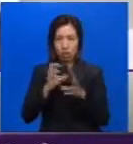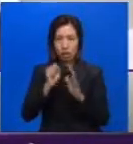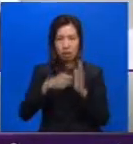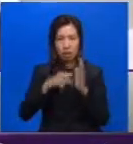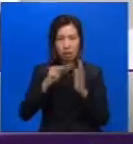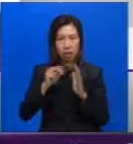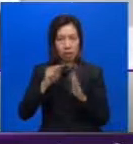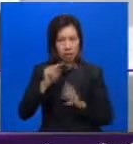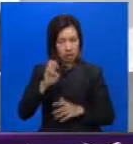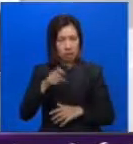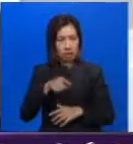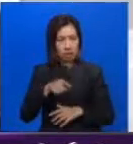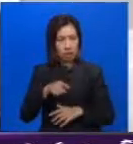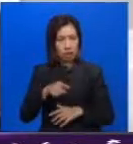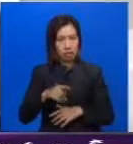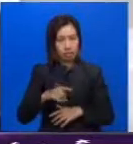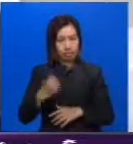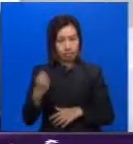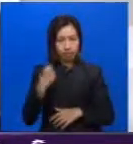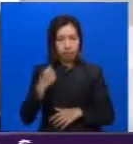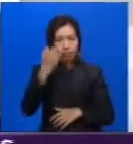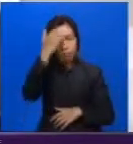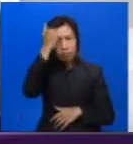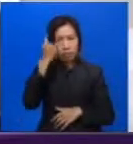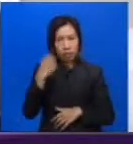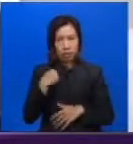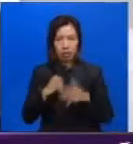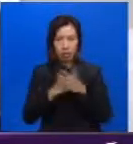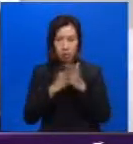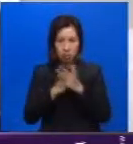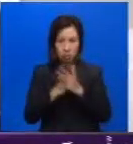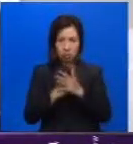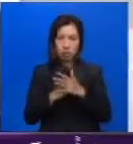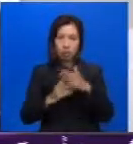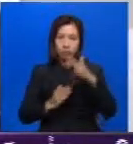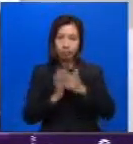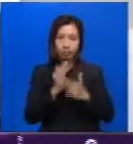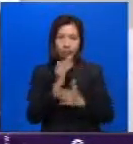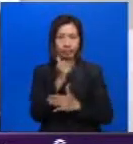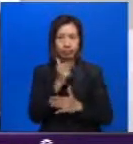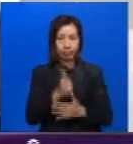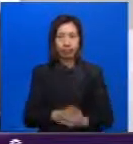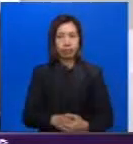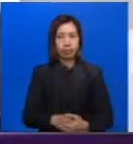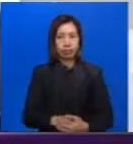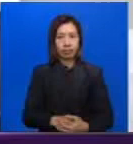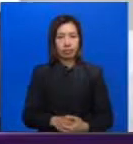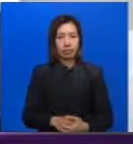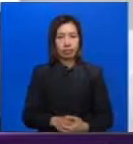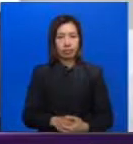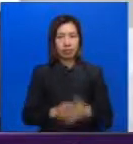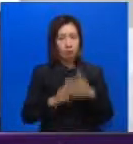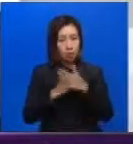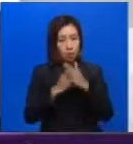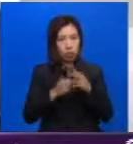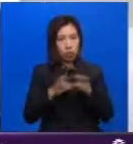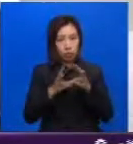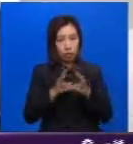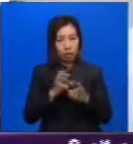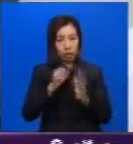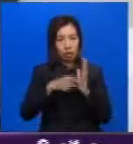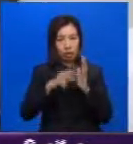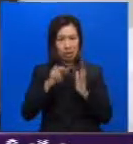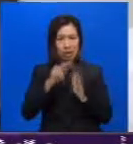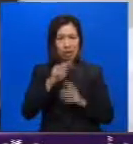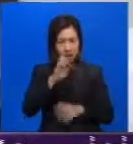เพื่อประสิทธิผลในการต่อสู้ผมเชื่อว่าถ้าต่อสู้ด้วยสันติวิธีมันยั่งยืนมัน